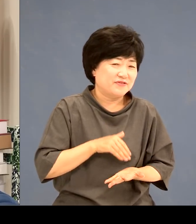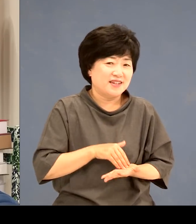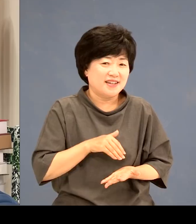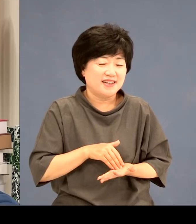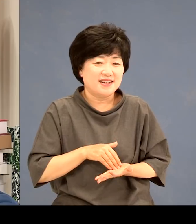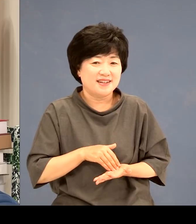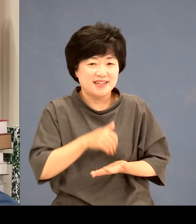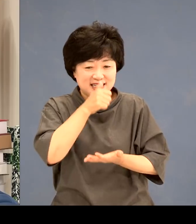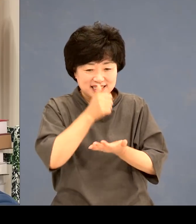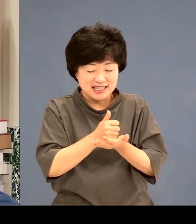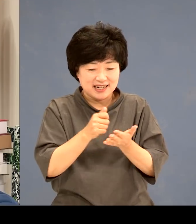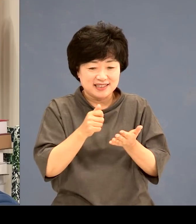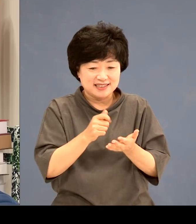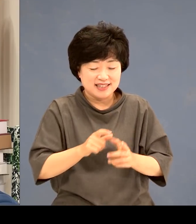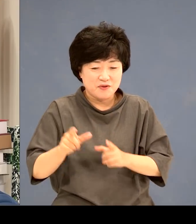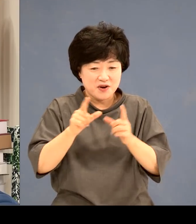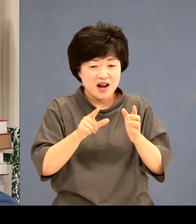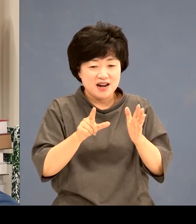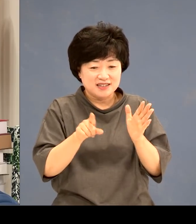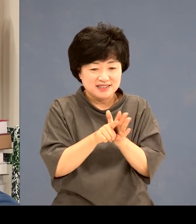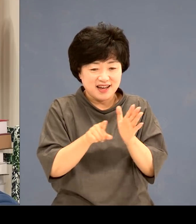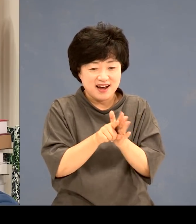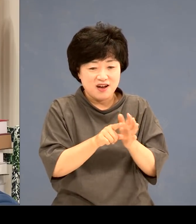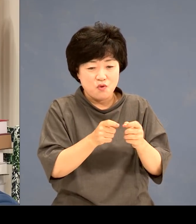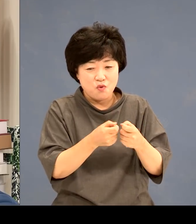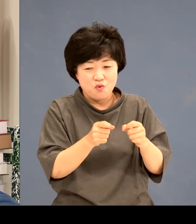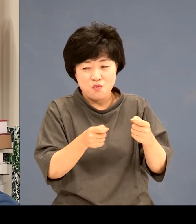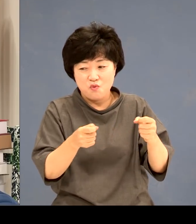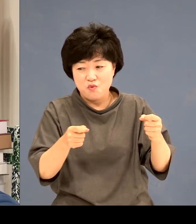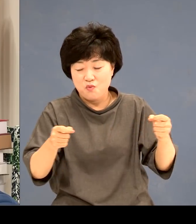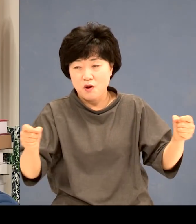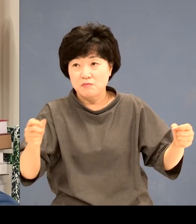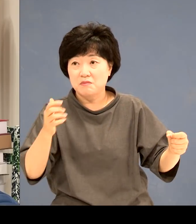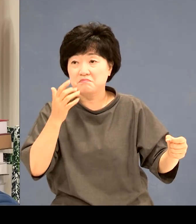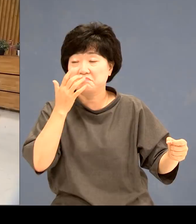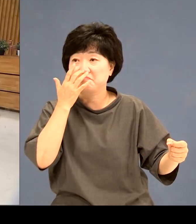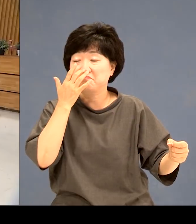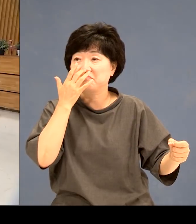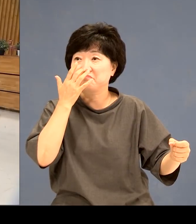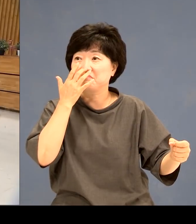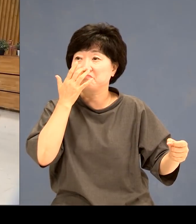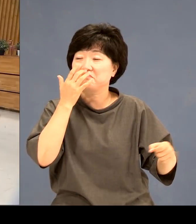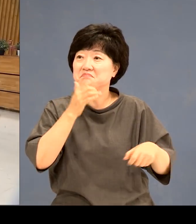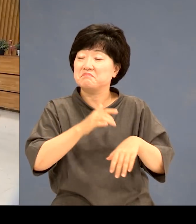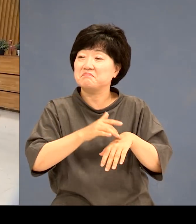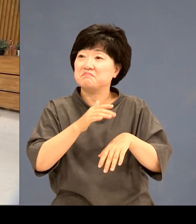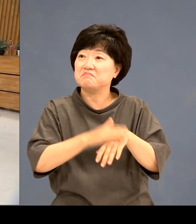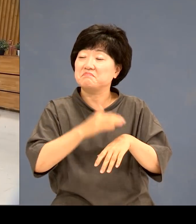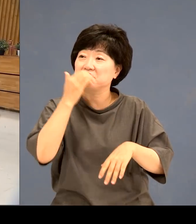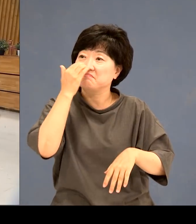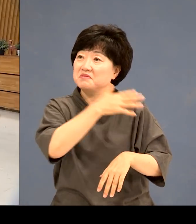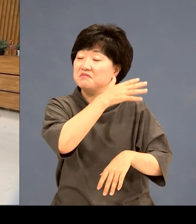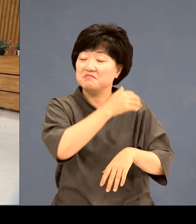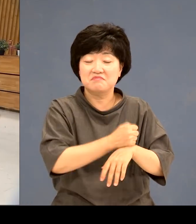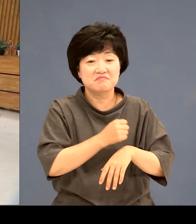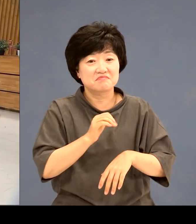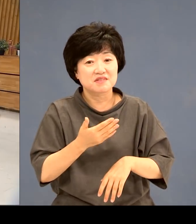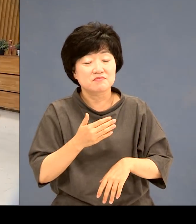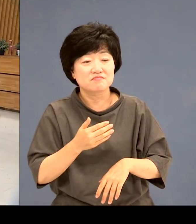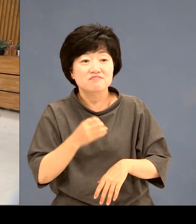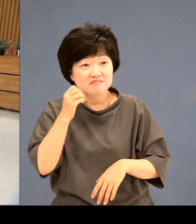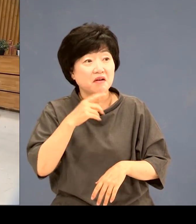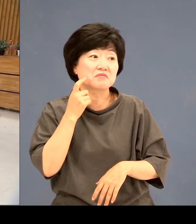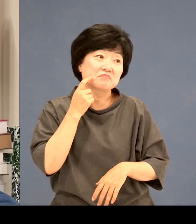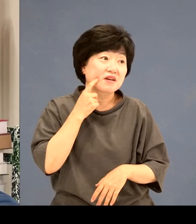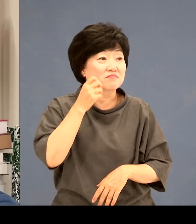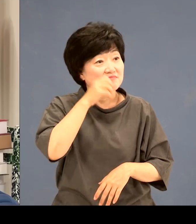그냥 힘들어하고 네, 이렇게 네. 하는데 신앙생활을 오래 하면 오래 할수록 그것이 점점점 무뎌지고 그렇죠, 그렇죠. 익숙해지고 그냥